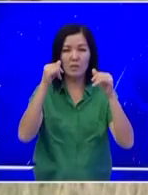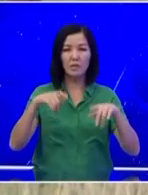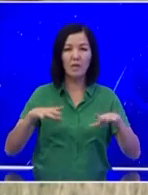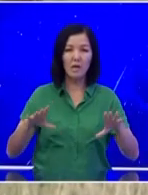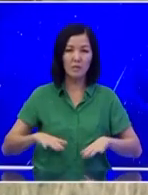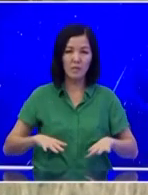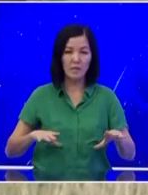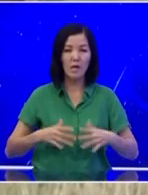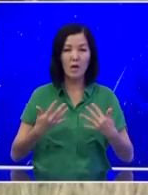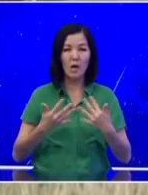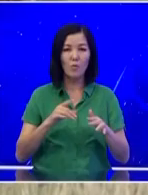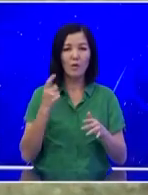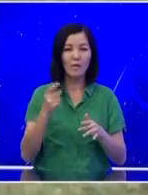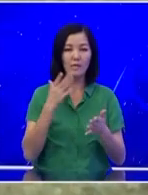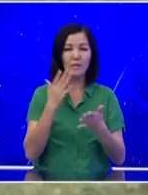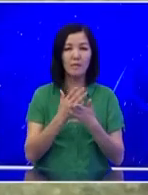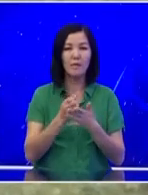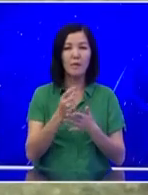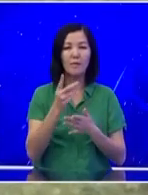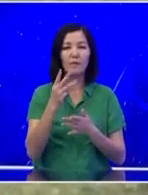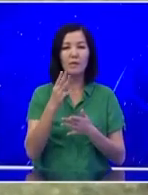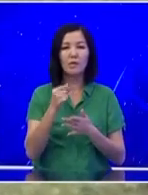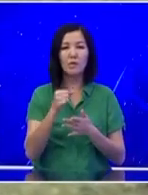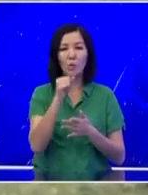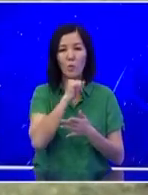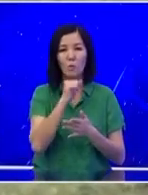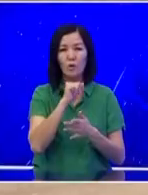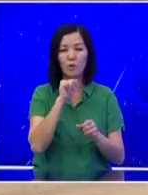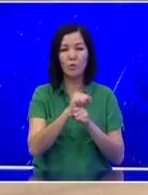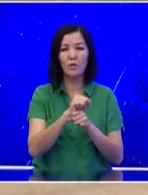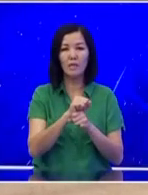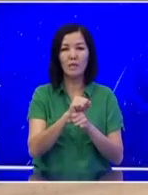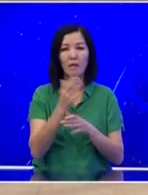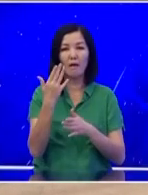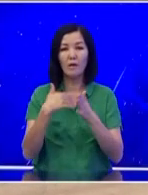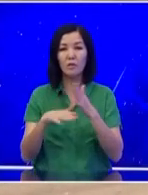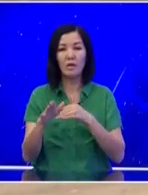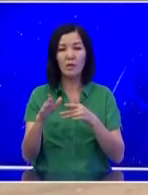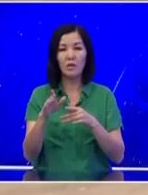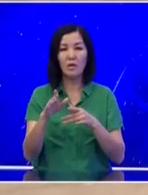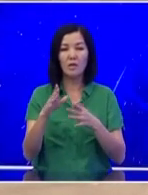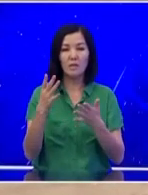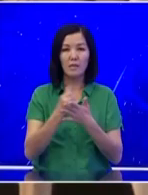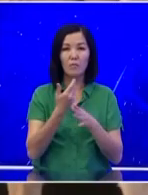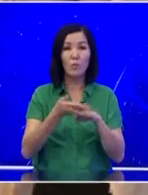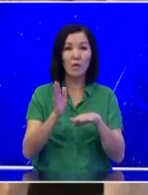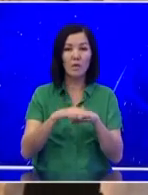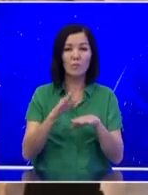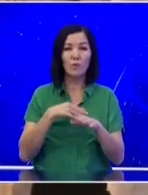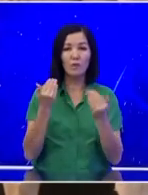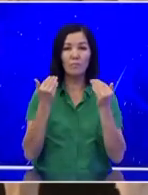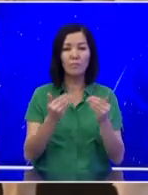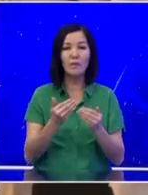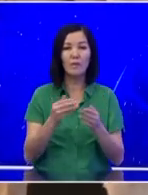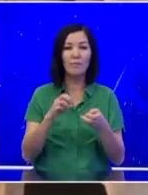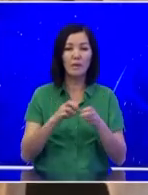кәсіп еткен. Олар бірнеше жыл бойы мал ұрлығымен күресіп келеді. Малдарын қолдетіп, ізін суытқан барынташыларды анықтау қиын болатын. Биыл бұл